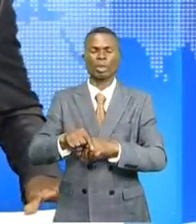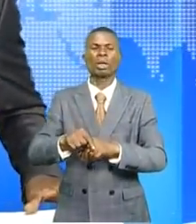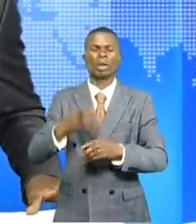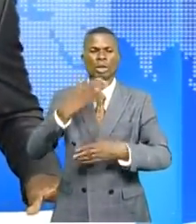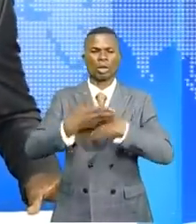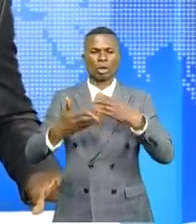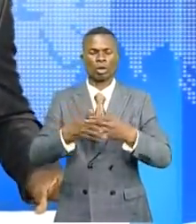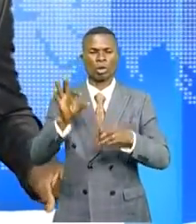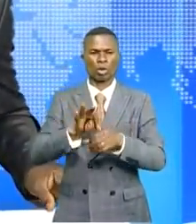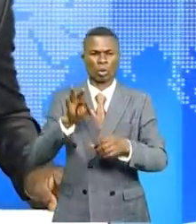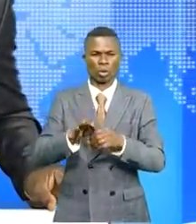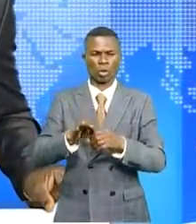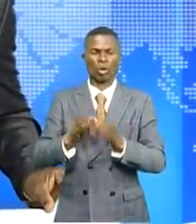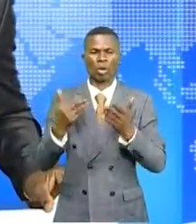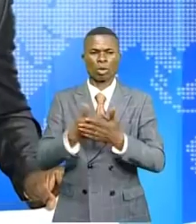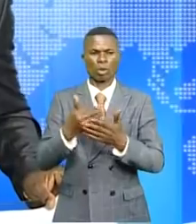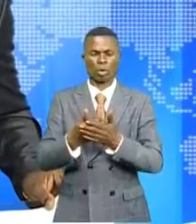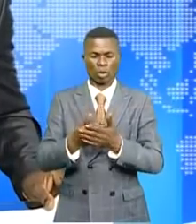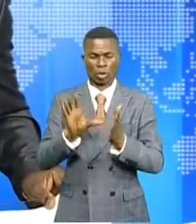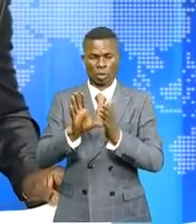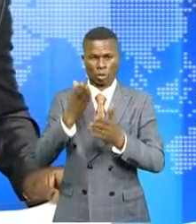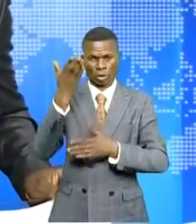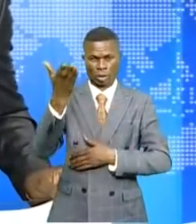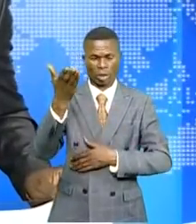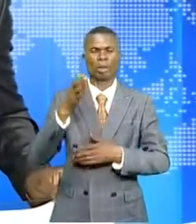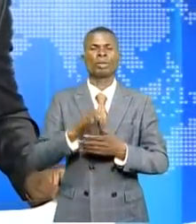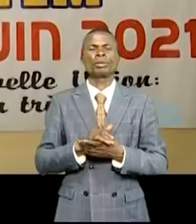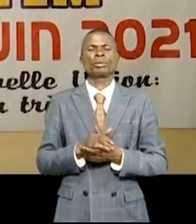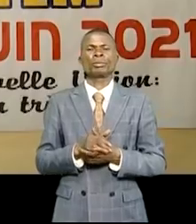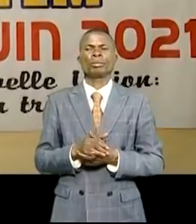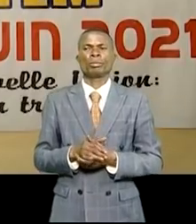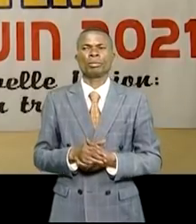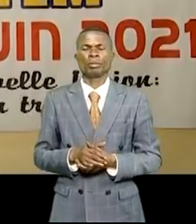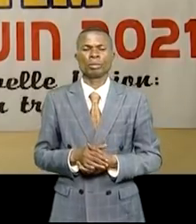nouvellement élu a eu lieu, comme nous le rapporte Malumbela.